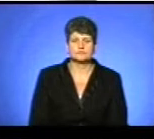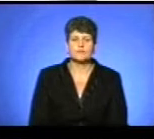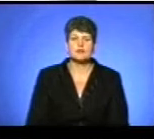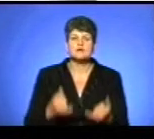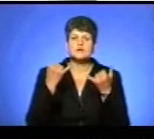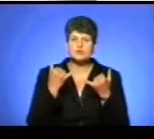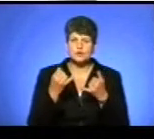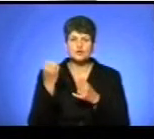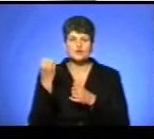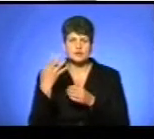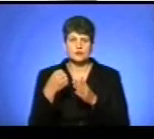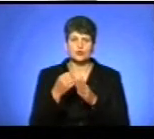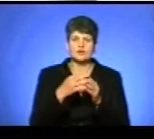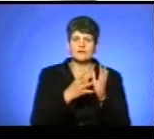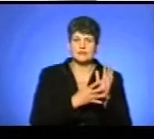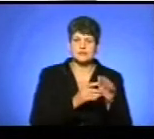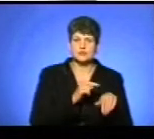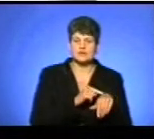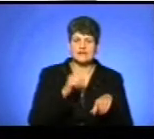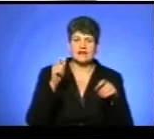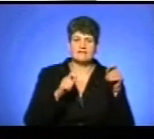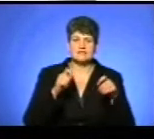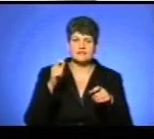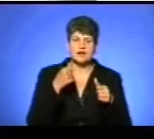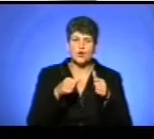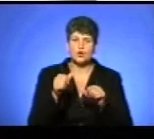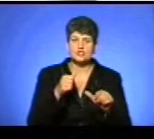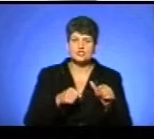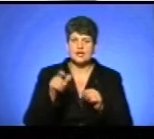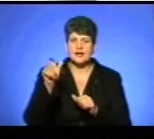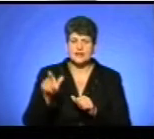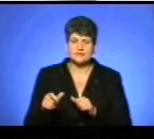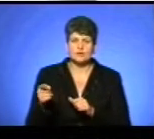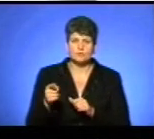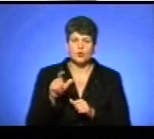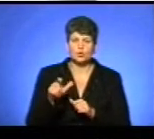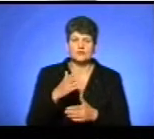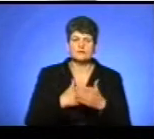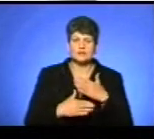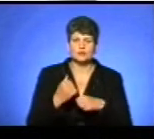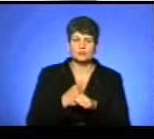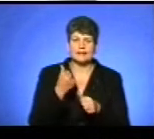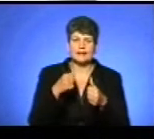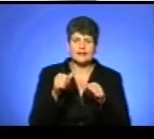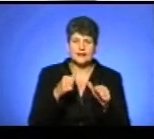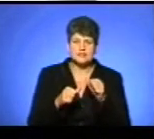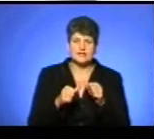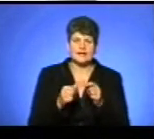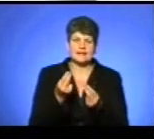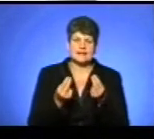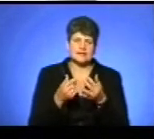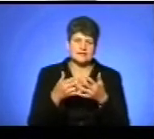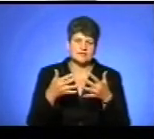Сьогодні з 14 до 19 години на фестивалі гончарів у Тернополі люди з інвалідністю ліпили глечики та іграшки-свищики у